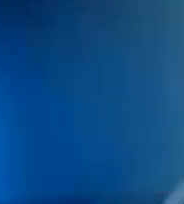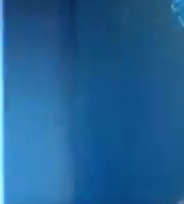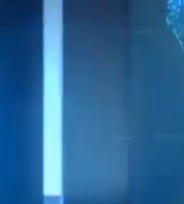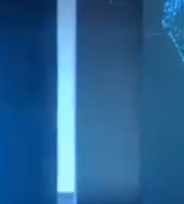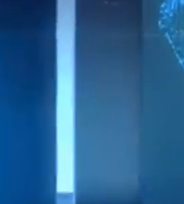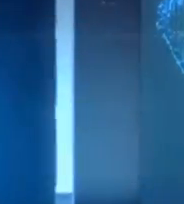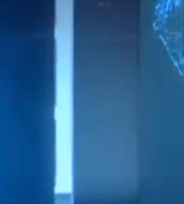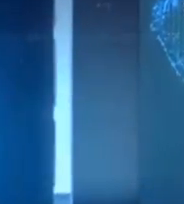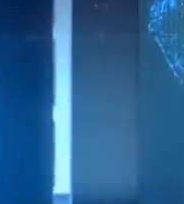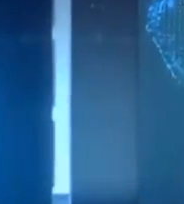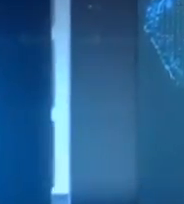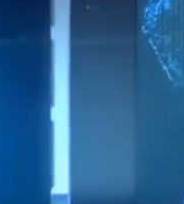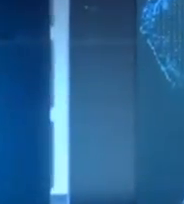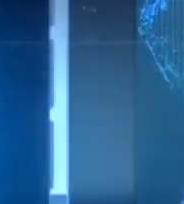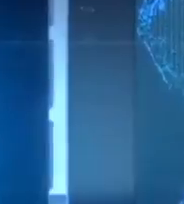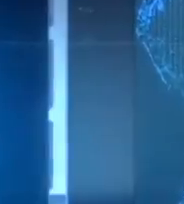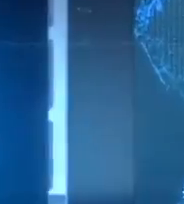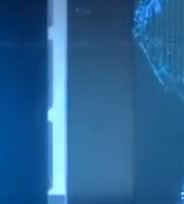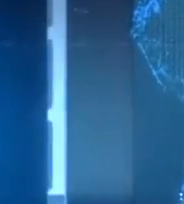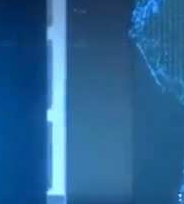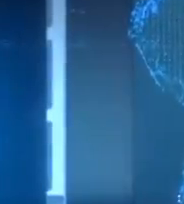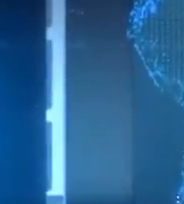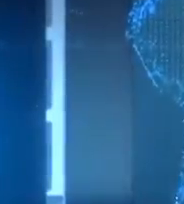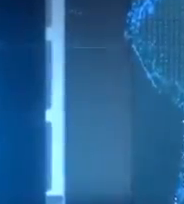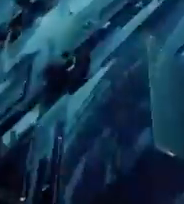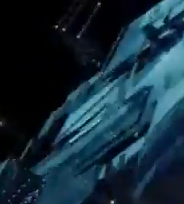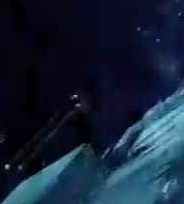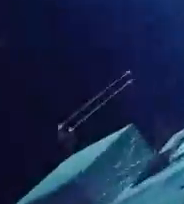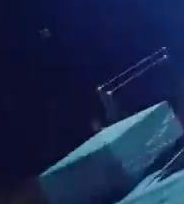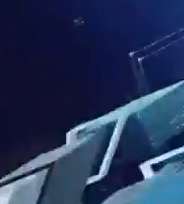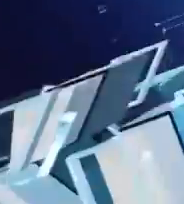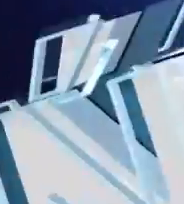Қабыз Мұхамеджан, Жасұлан Шынкен, Жетісу арнасы, Талдықорған.